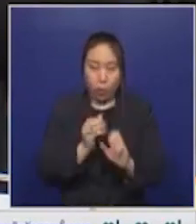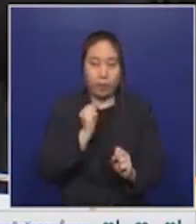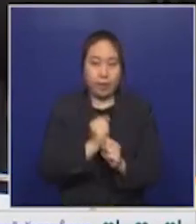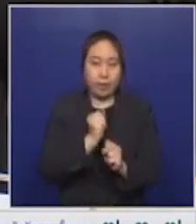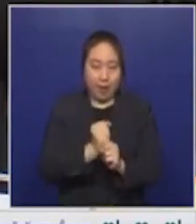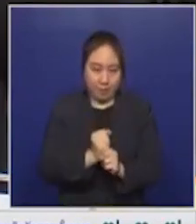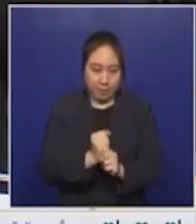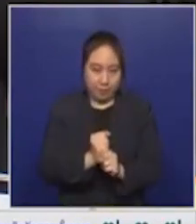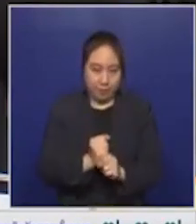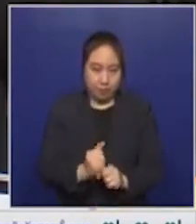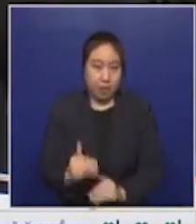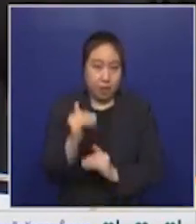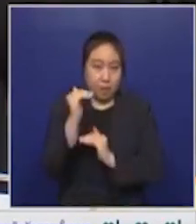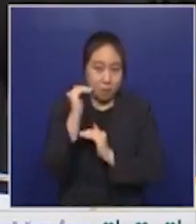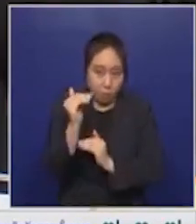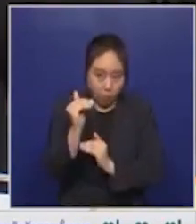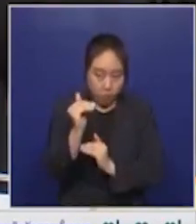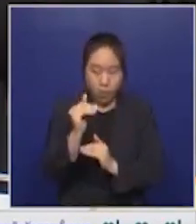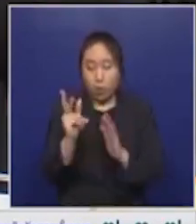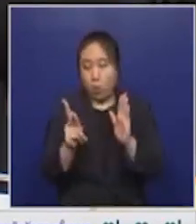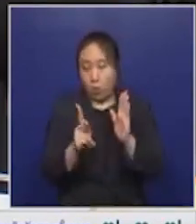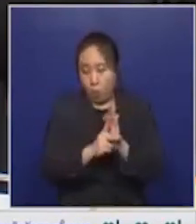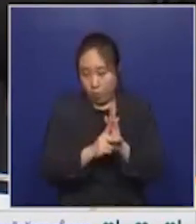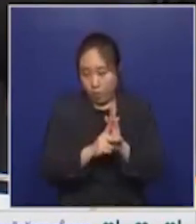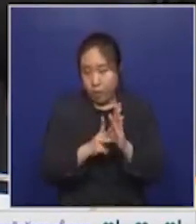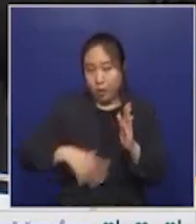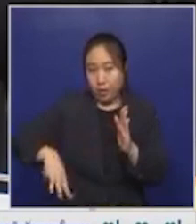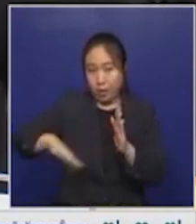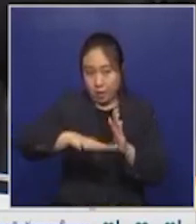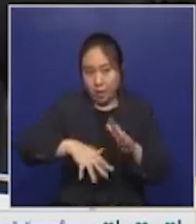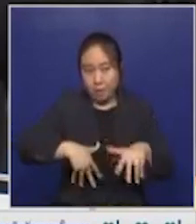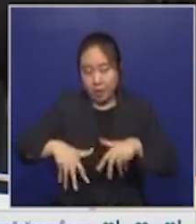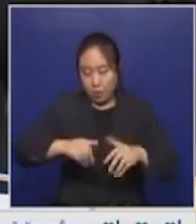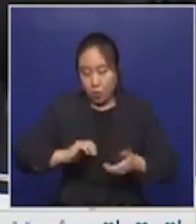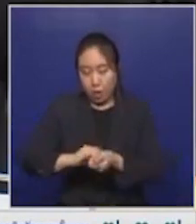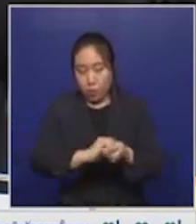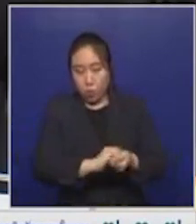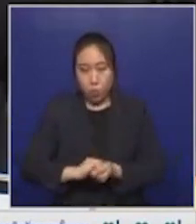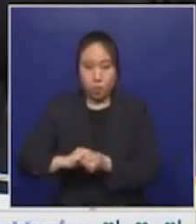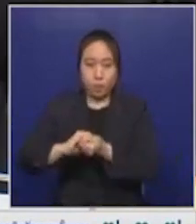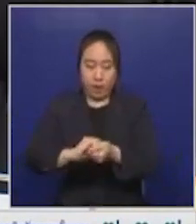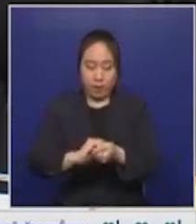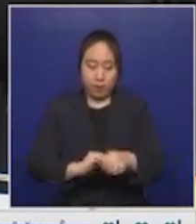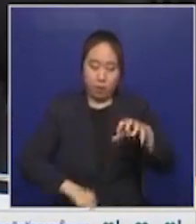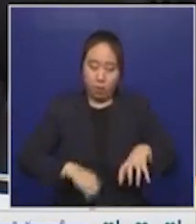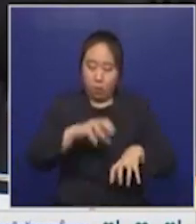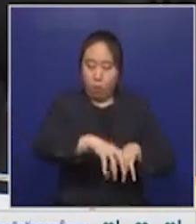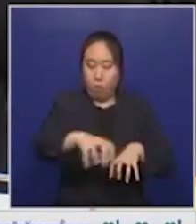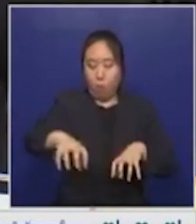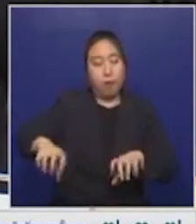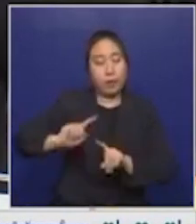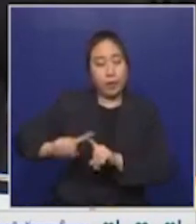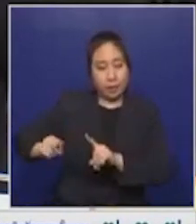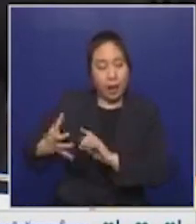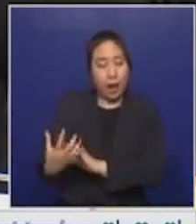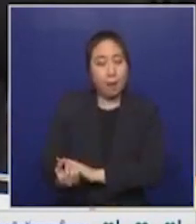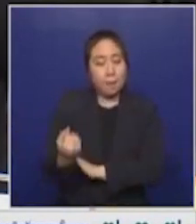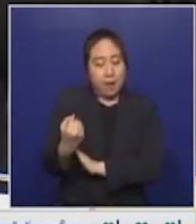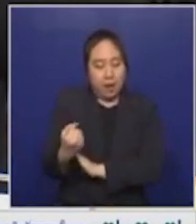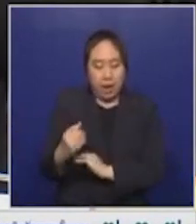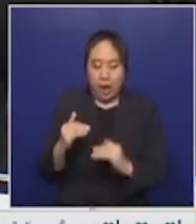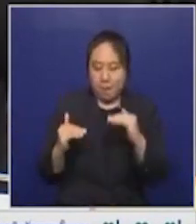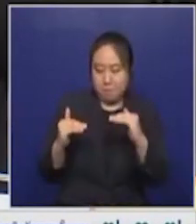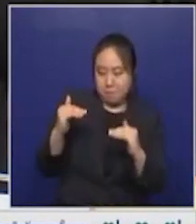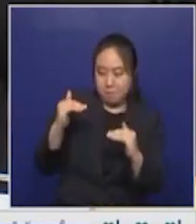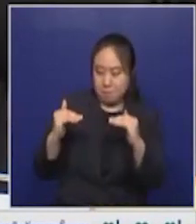กำหนดกติกาการอยู่ร่วมกันสิทธิเสรีภาพของมนุษย์แล้วก็องค์กรต่างๆในการใช้อำนาจการตรวจสอบถ่วงดุล